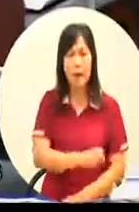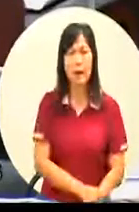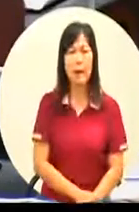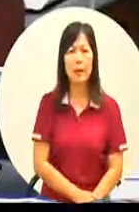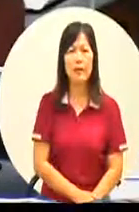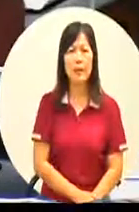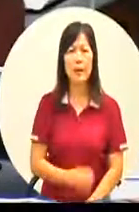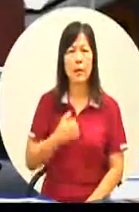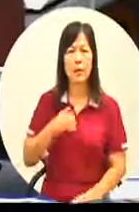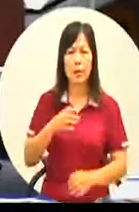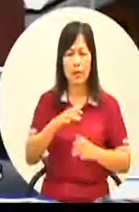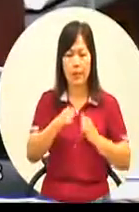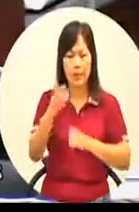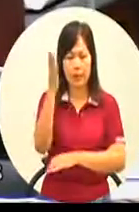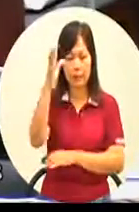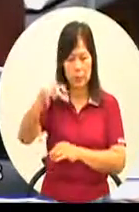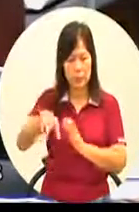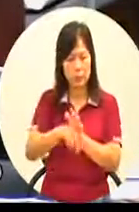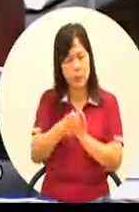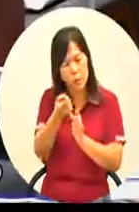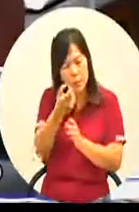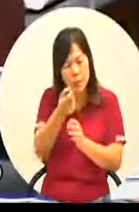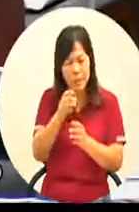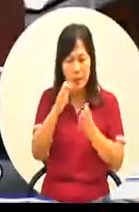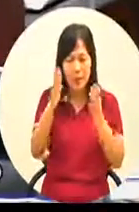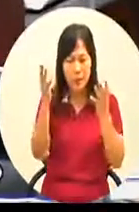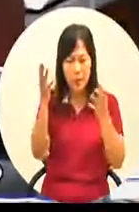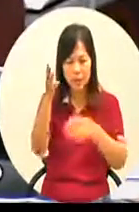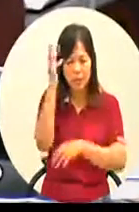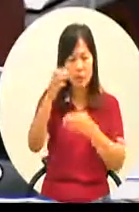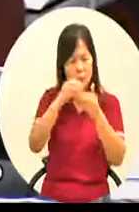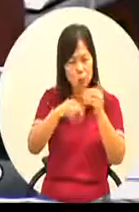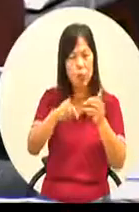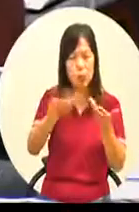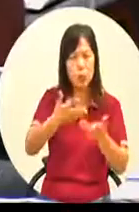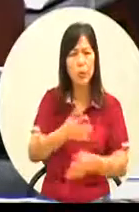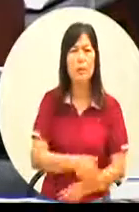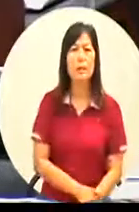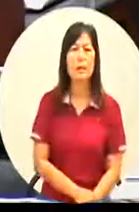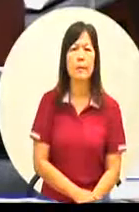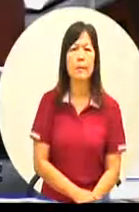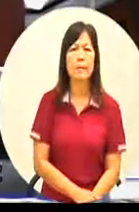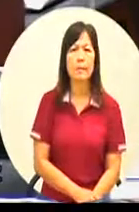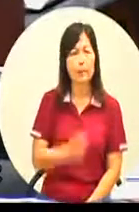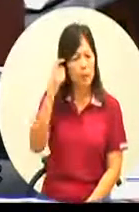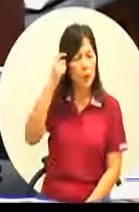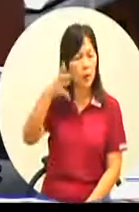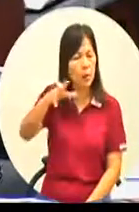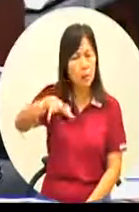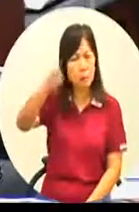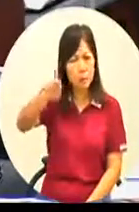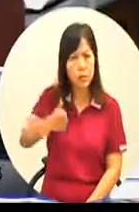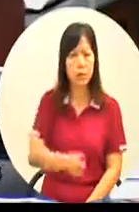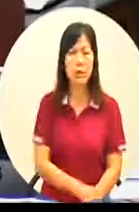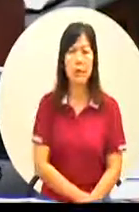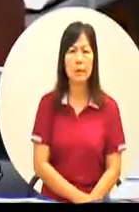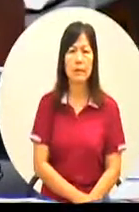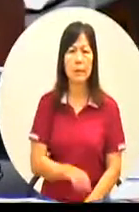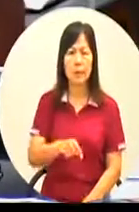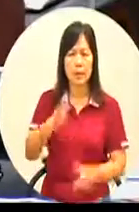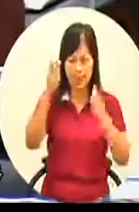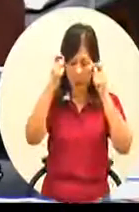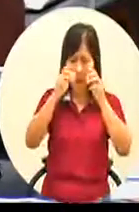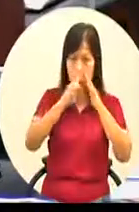民政局有一个小小的政策的问题啦，我要请安局长。咱高雄市